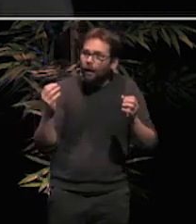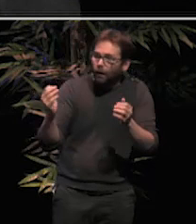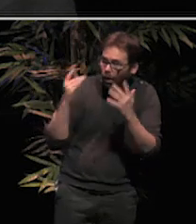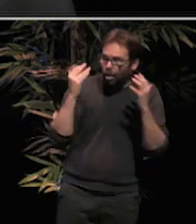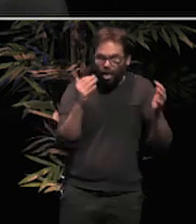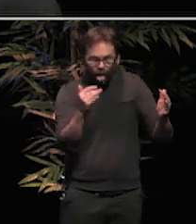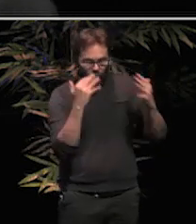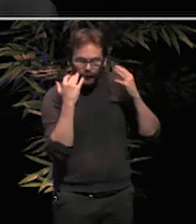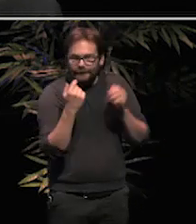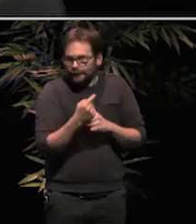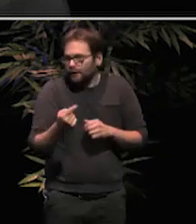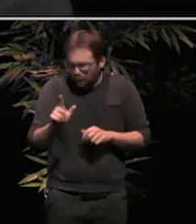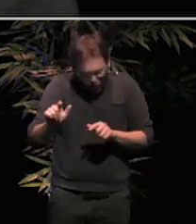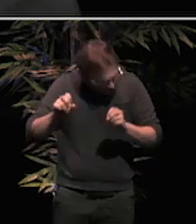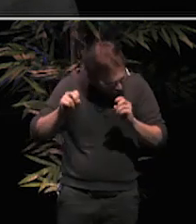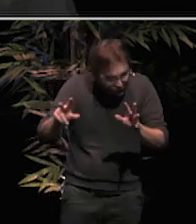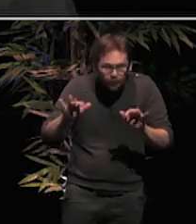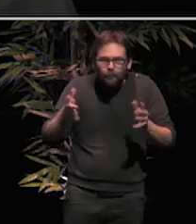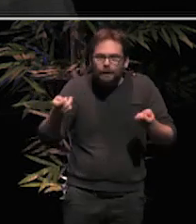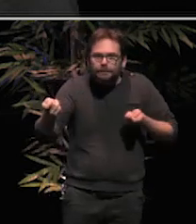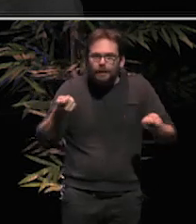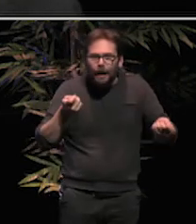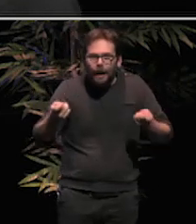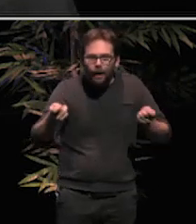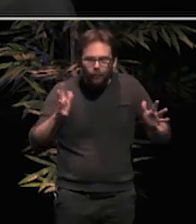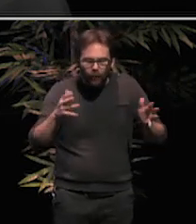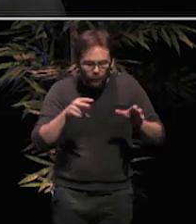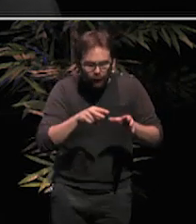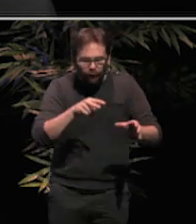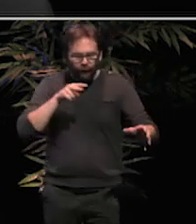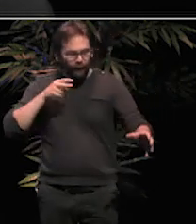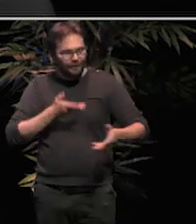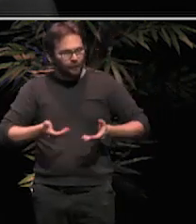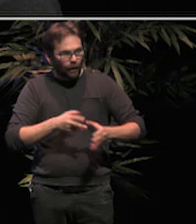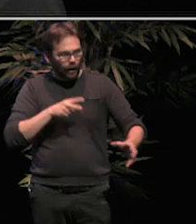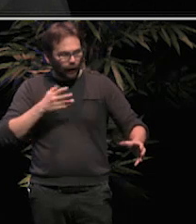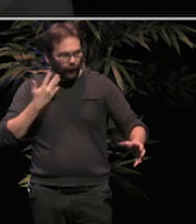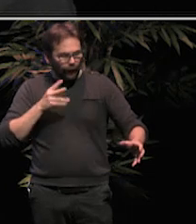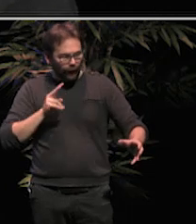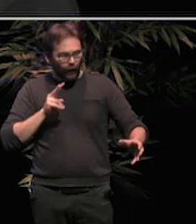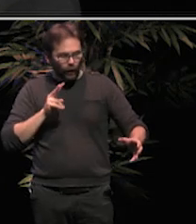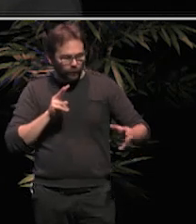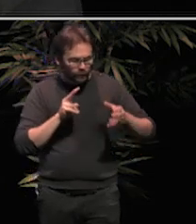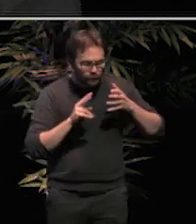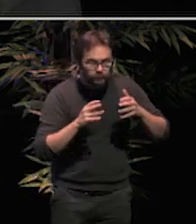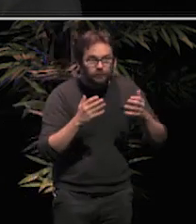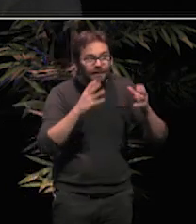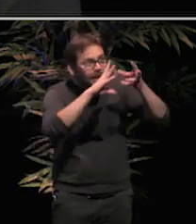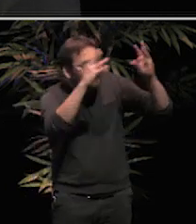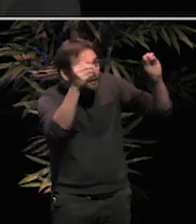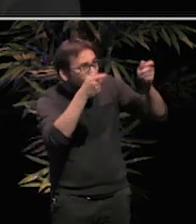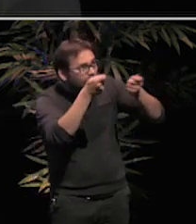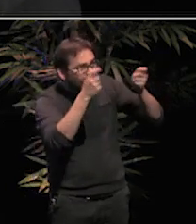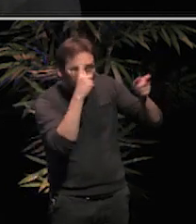des agressions, et comment je les gère, quel recul je reprends, et j'ai une météo qui est difficile à